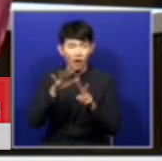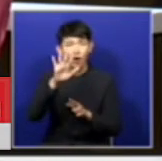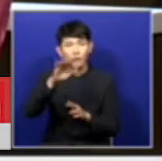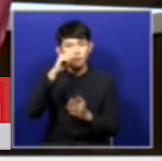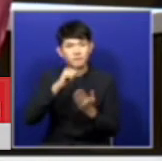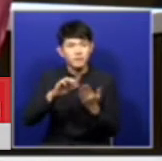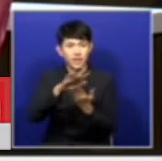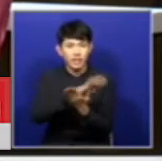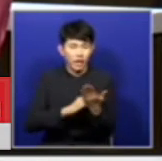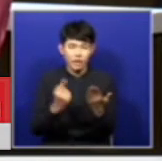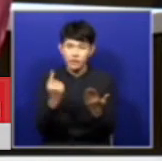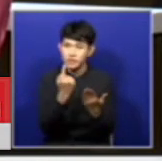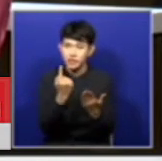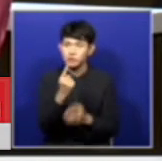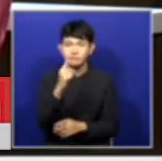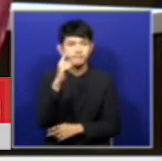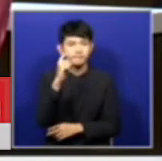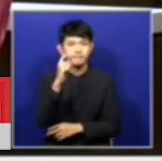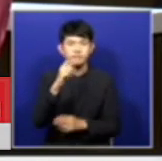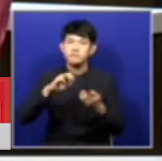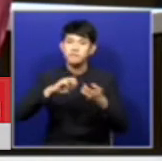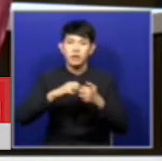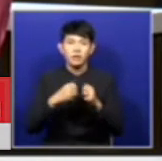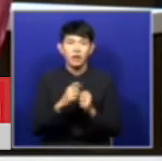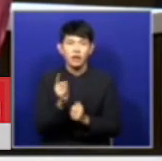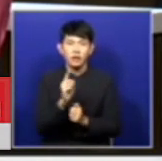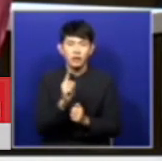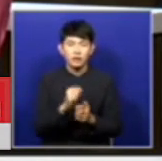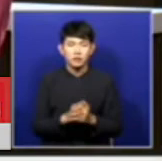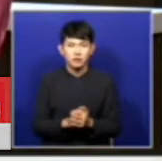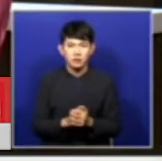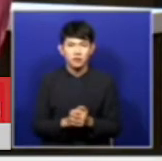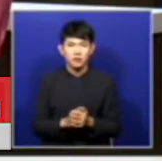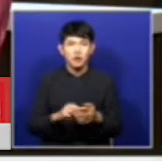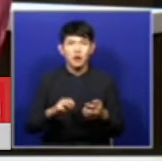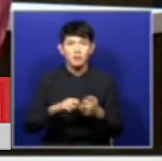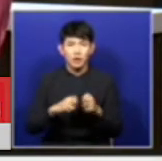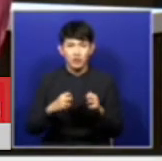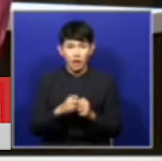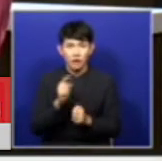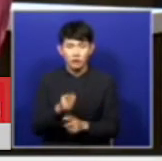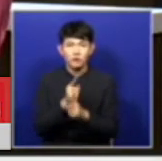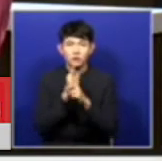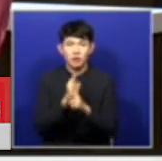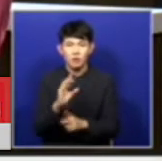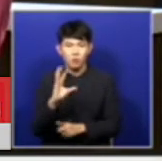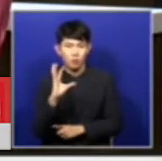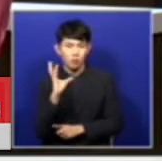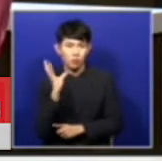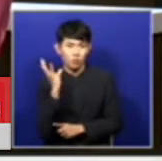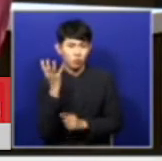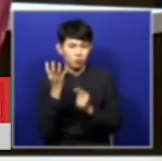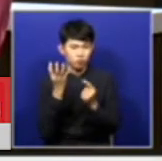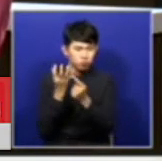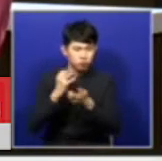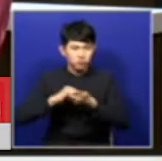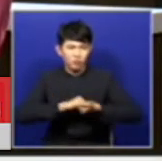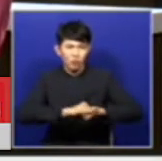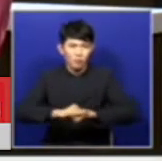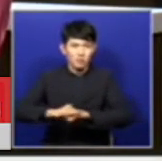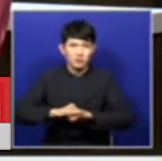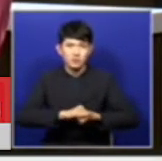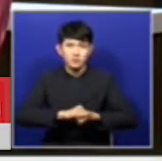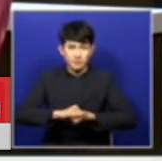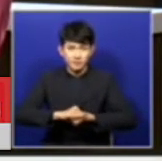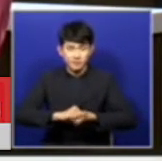ดเดียวไม่ได้อีกต่อไปนะครับมันเป็นปัญหาที่เรียกว่าต้องใช้ world collaboration ก็คือต้องใช้ความร่วมมือระหว่างประเทศ